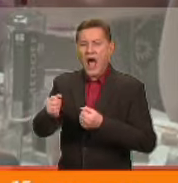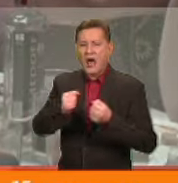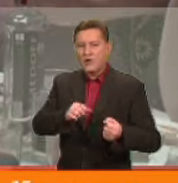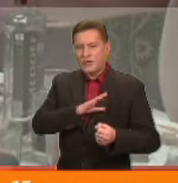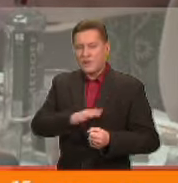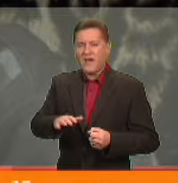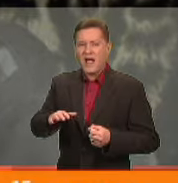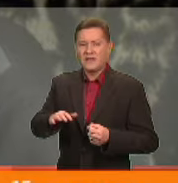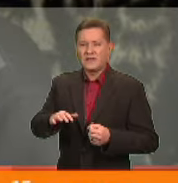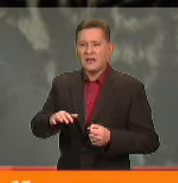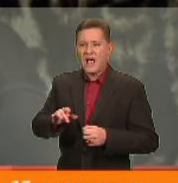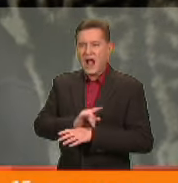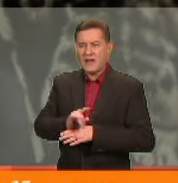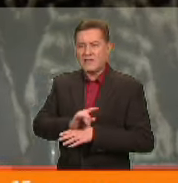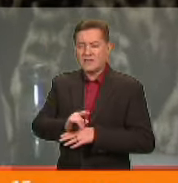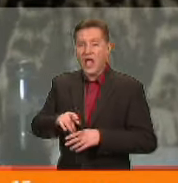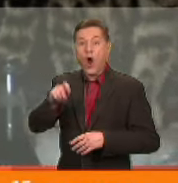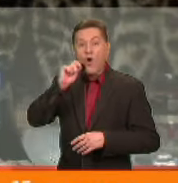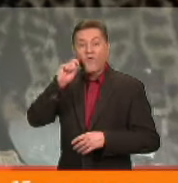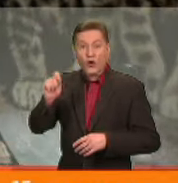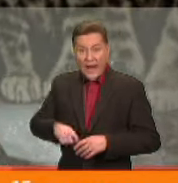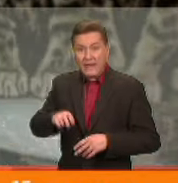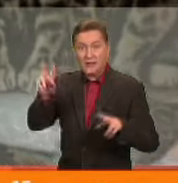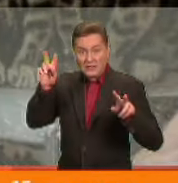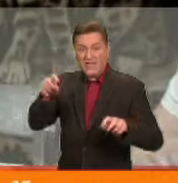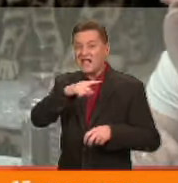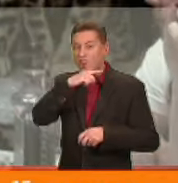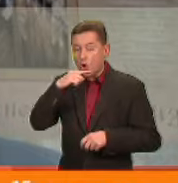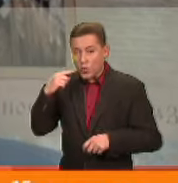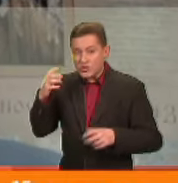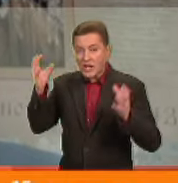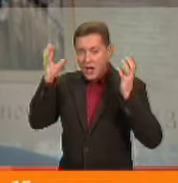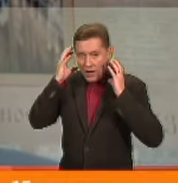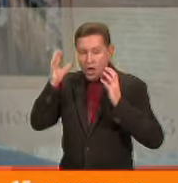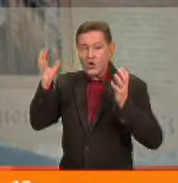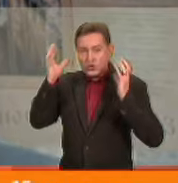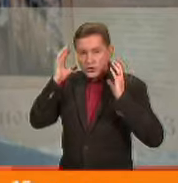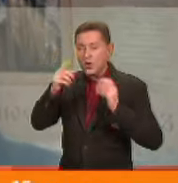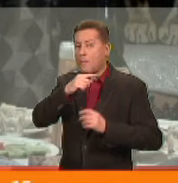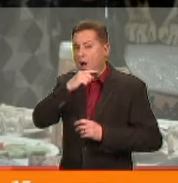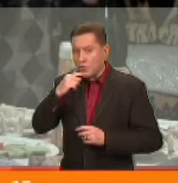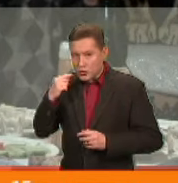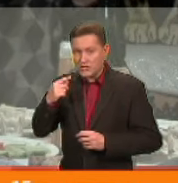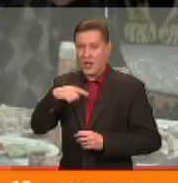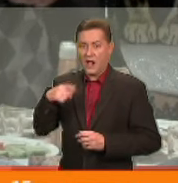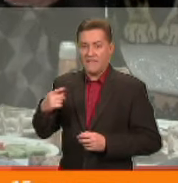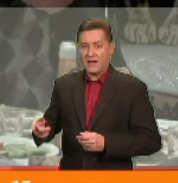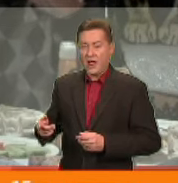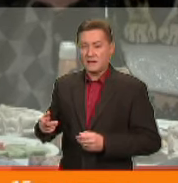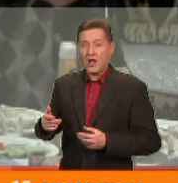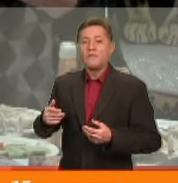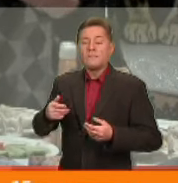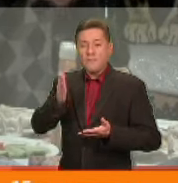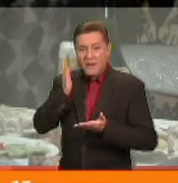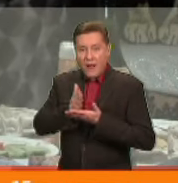Украине русское радио. Я говорю, вас не ругают. Кто это? И слушают русское радио, и по-русски прям... Ну, посмотрел в живой эфир,